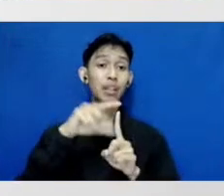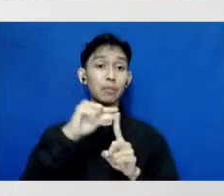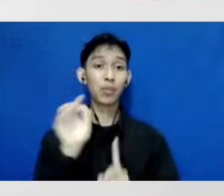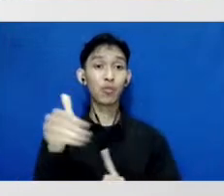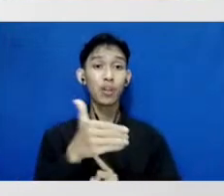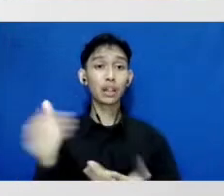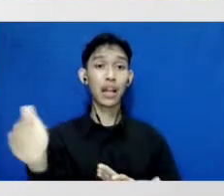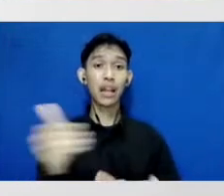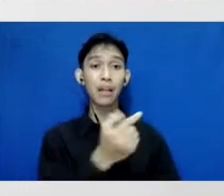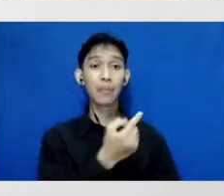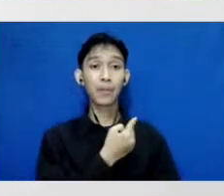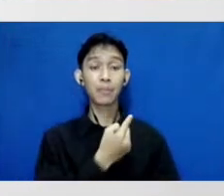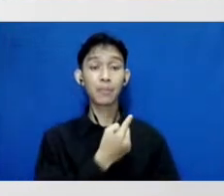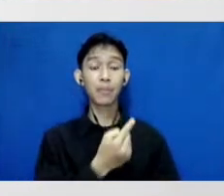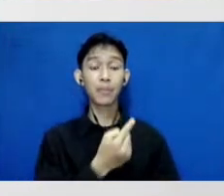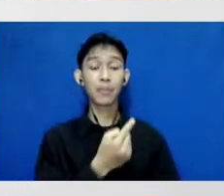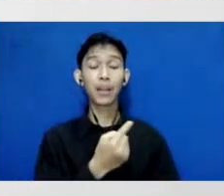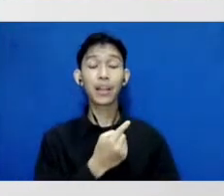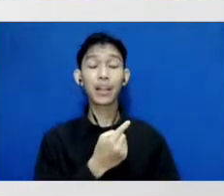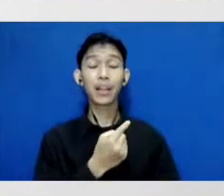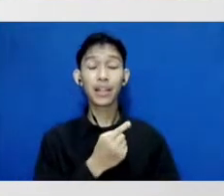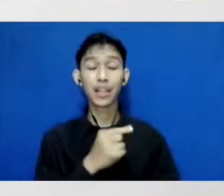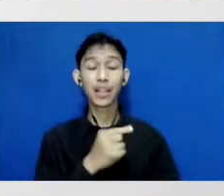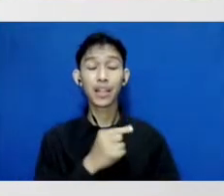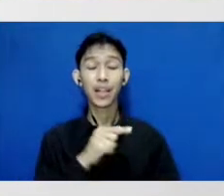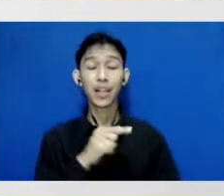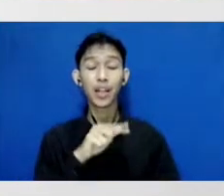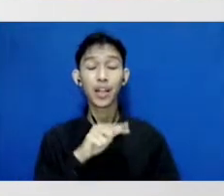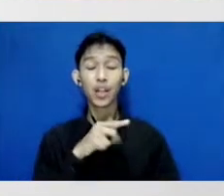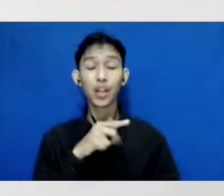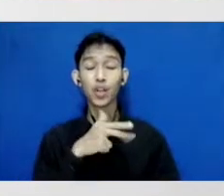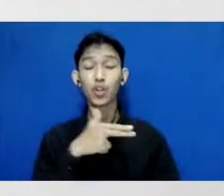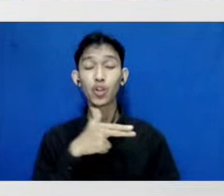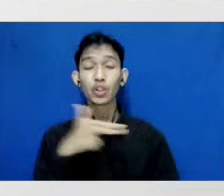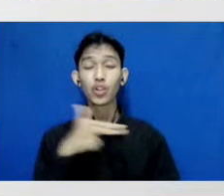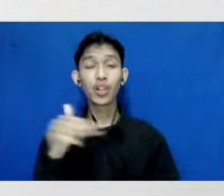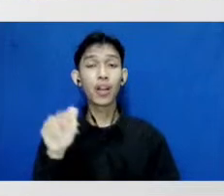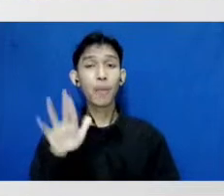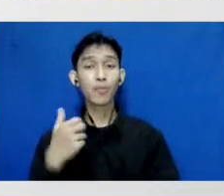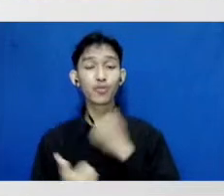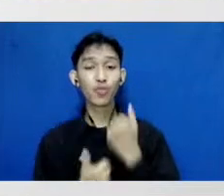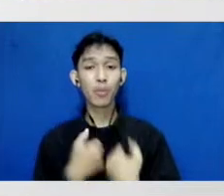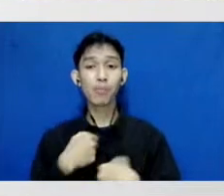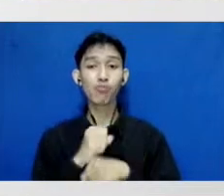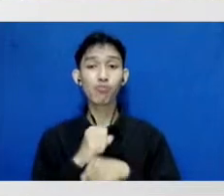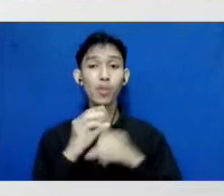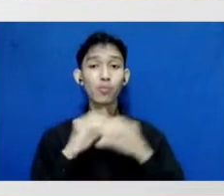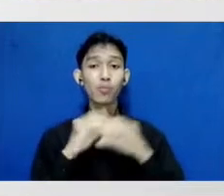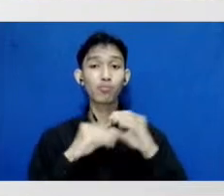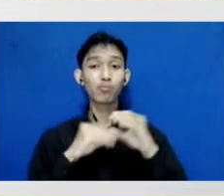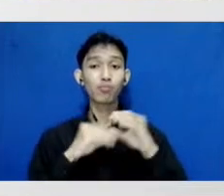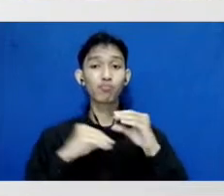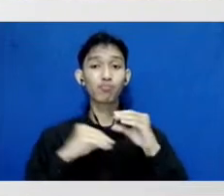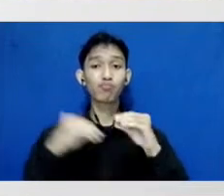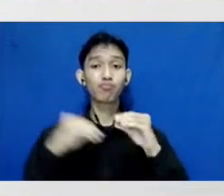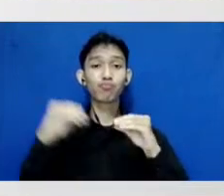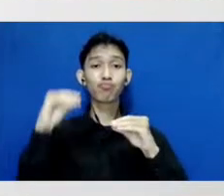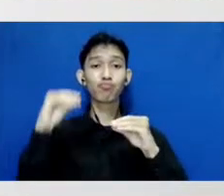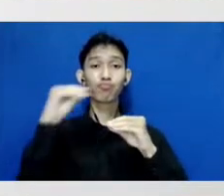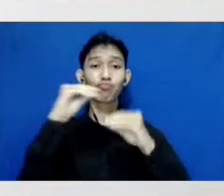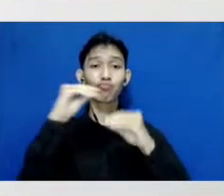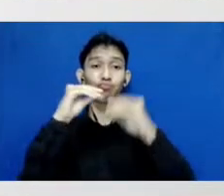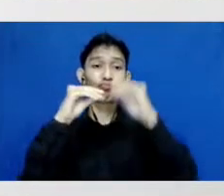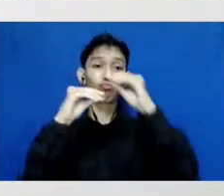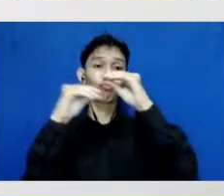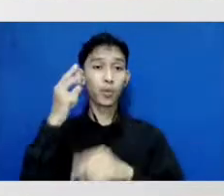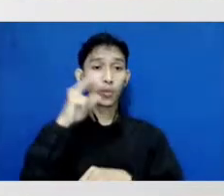sedang berjuang dalam tahap menyusun RUU PDP, Rancangan Undang-Undang Perlindungan Data Pribadi, untuk menjawab kebutuhan balancing antara dua nilai dan tujuan